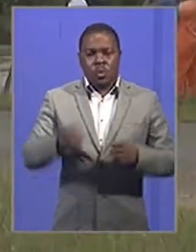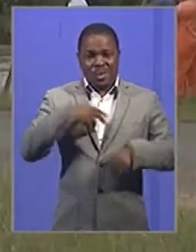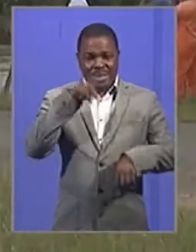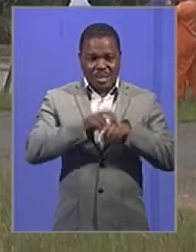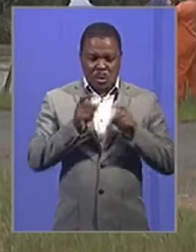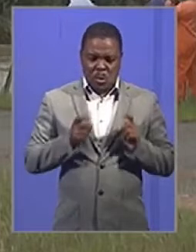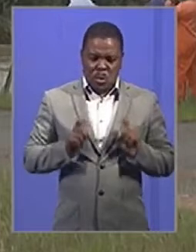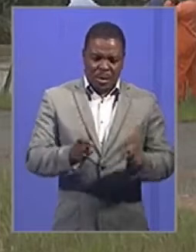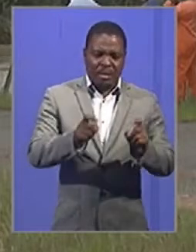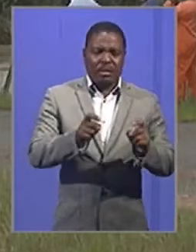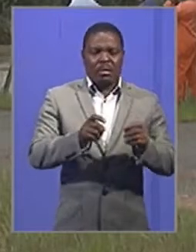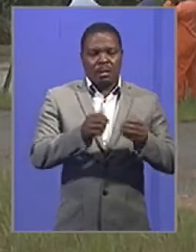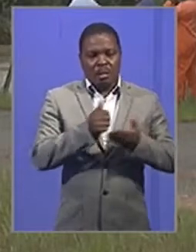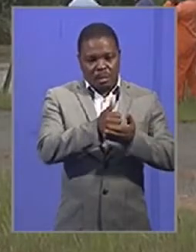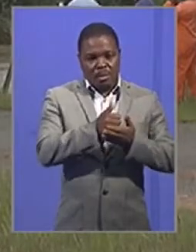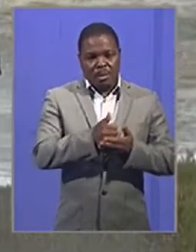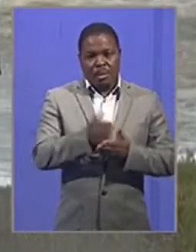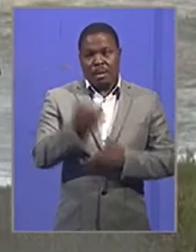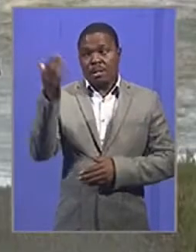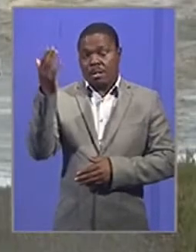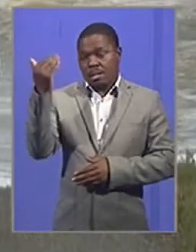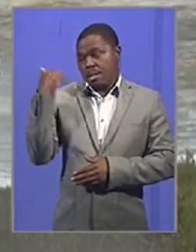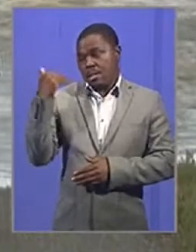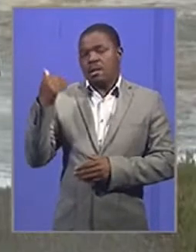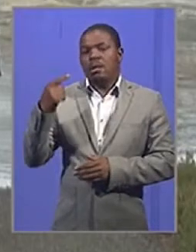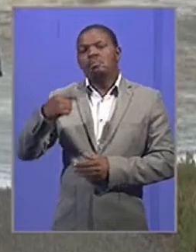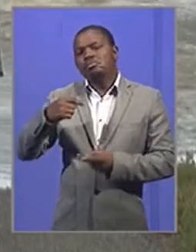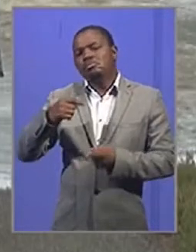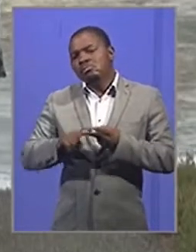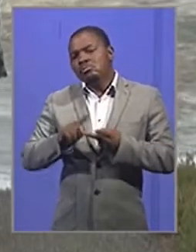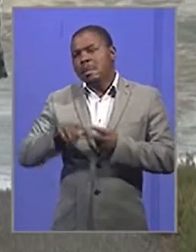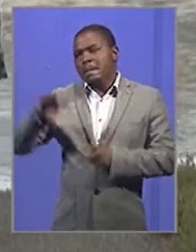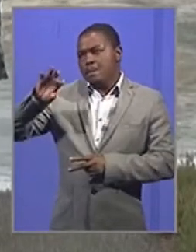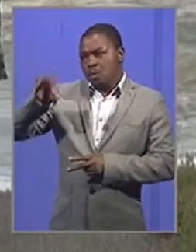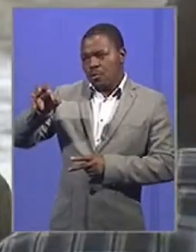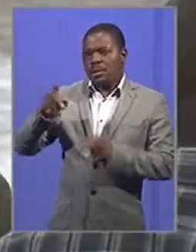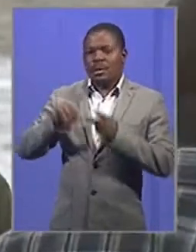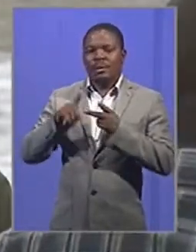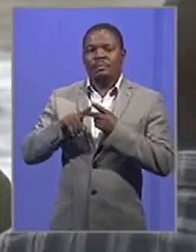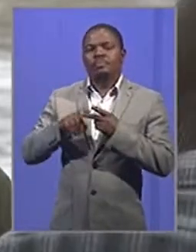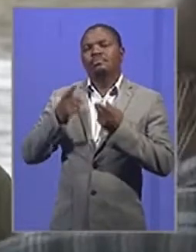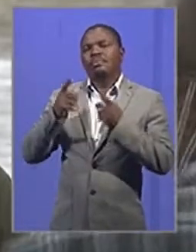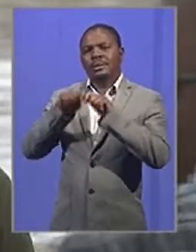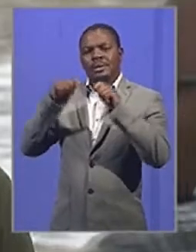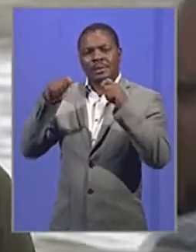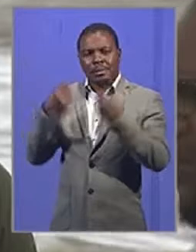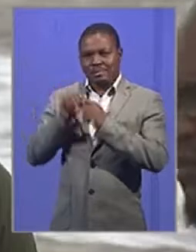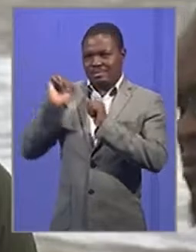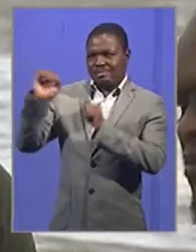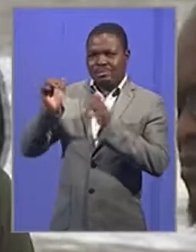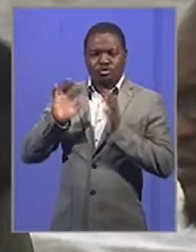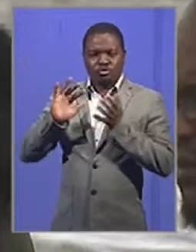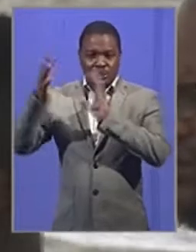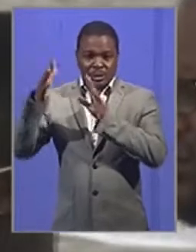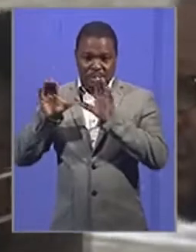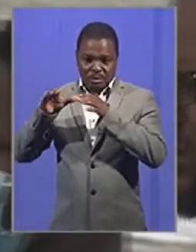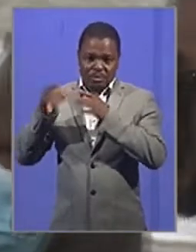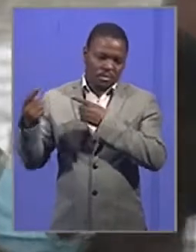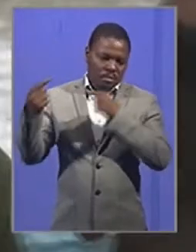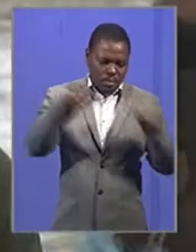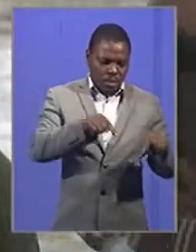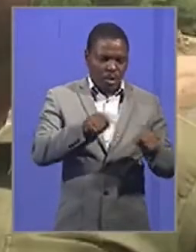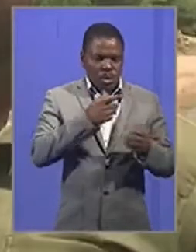maabane re ne re le fa le province ne romeletse team ya rona ya disaster gore re tle go bona seemo le rona e re ha re kopanya